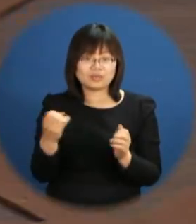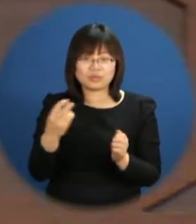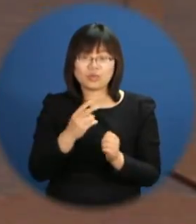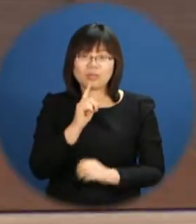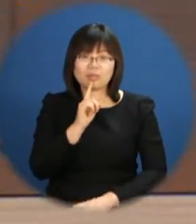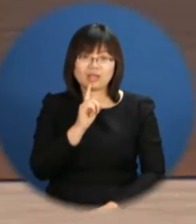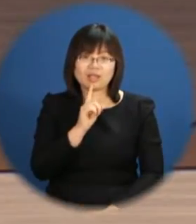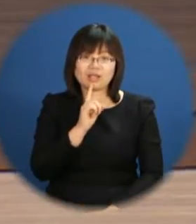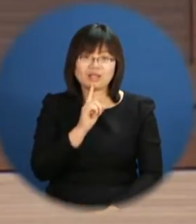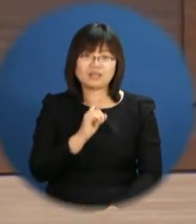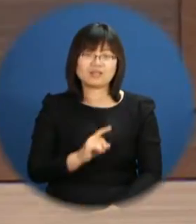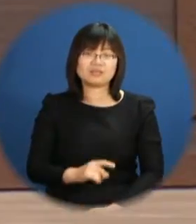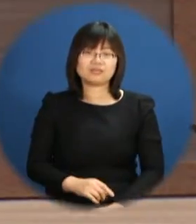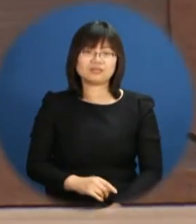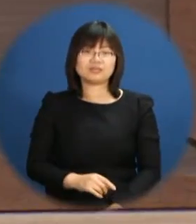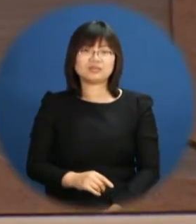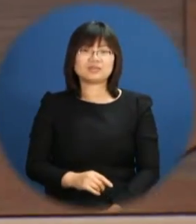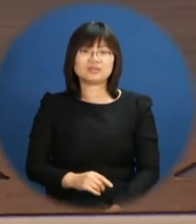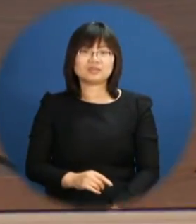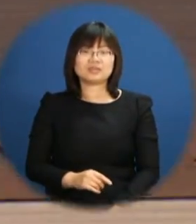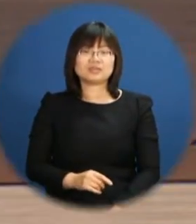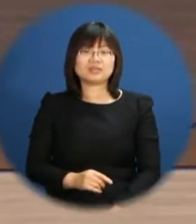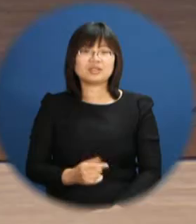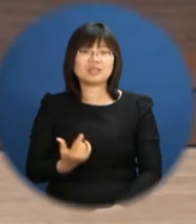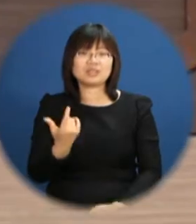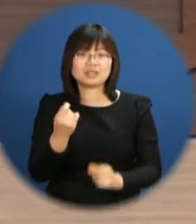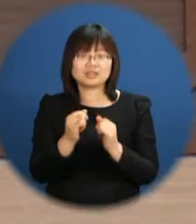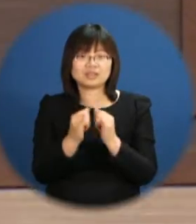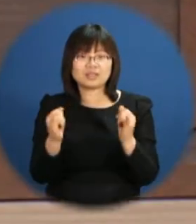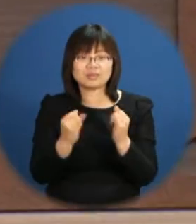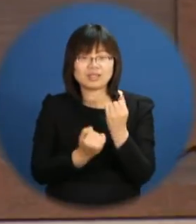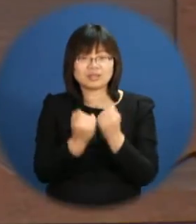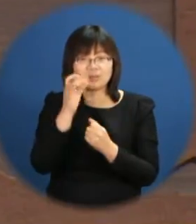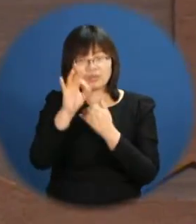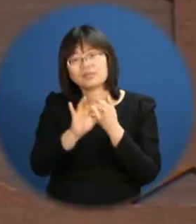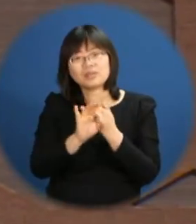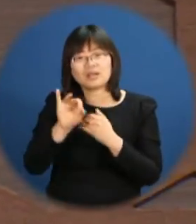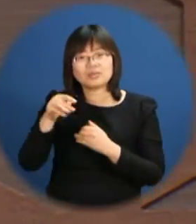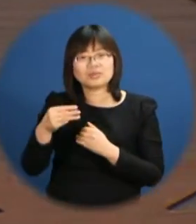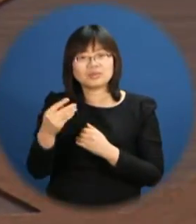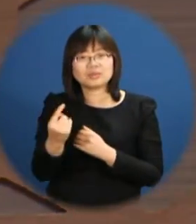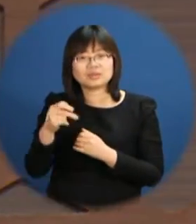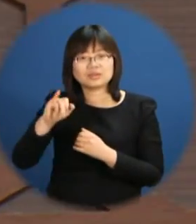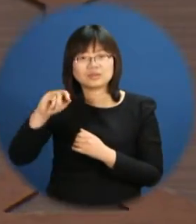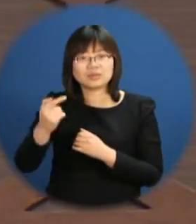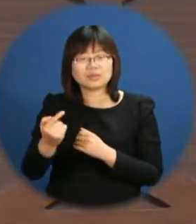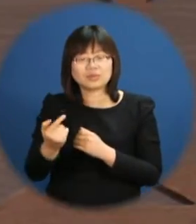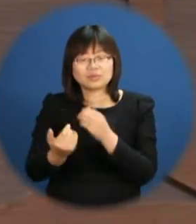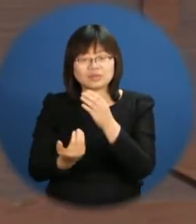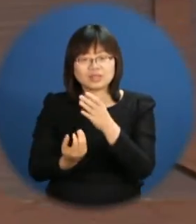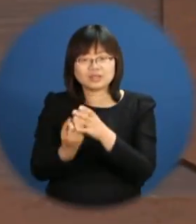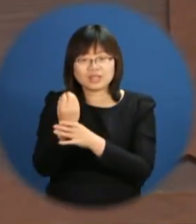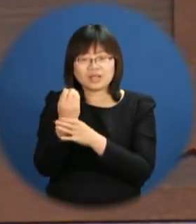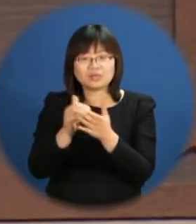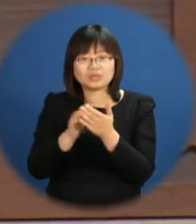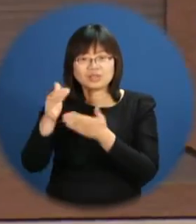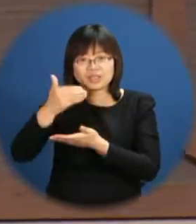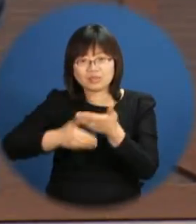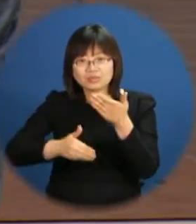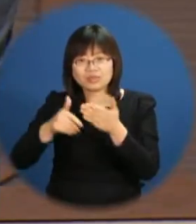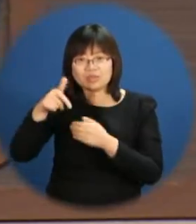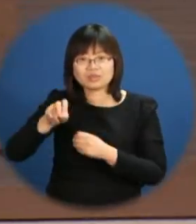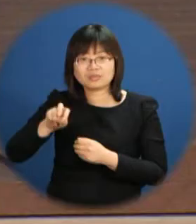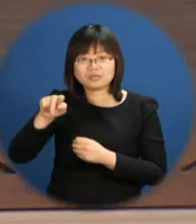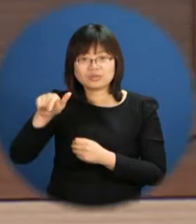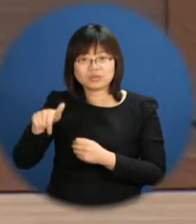게 이제 그 사람 해서 게임 은 플러시 스턴은 나오고 그 나오면 남은 게 뭐요 금속 회 잖아요